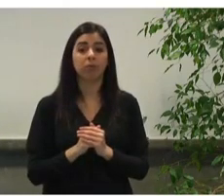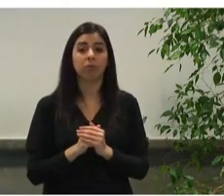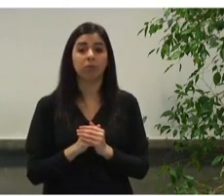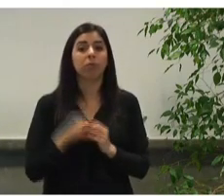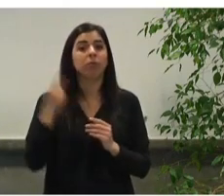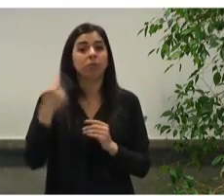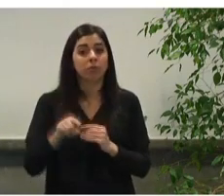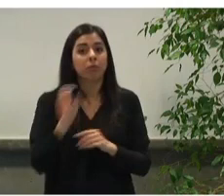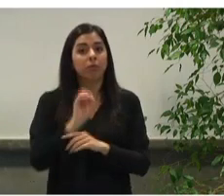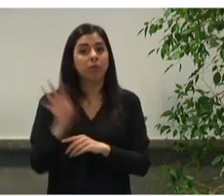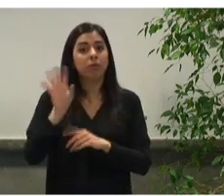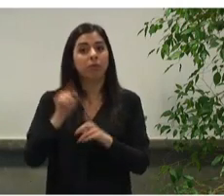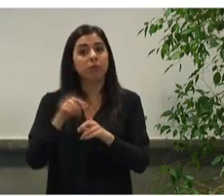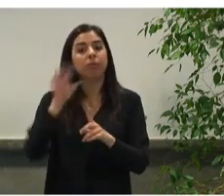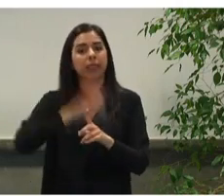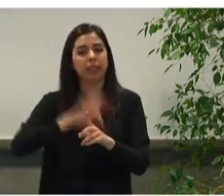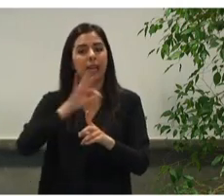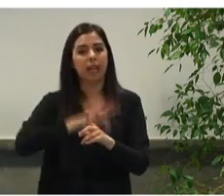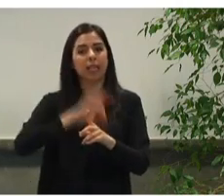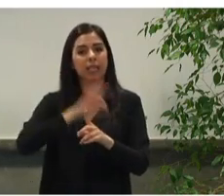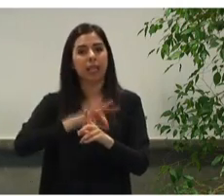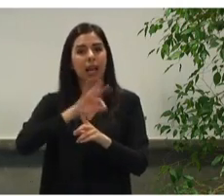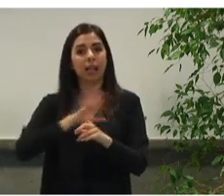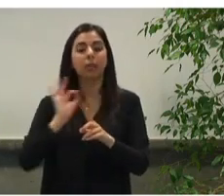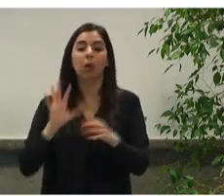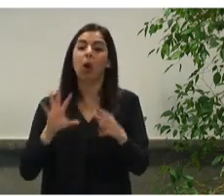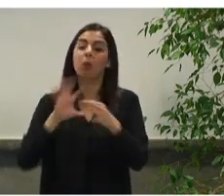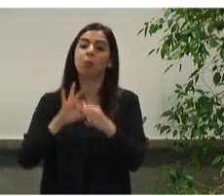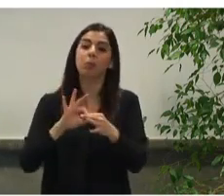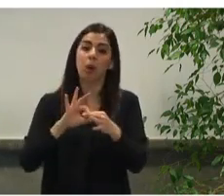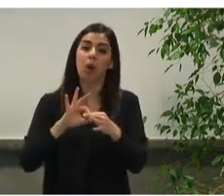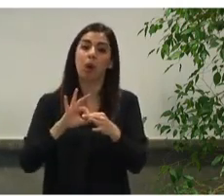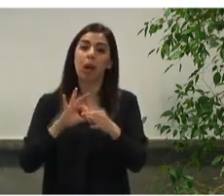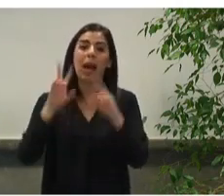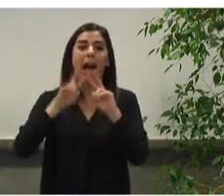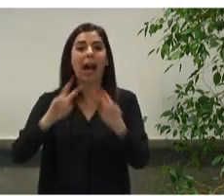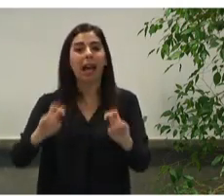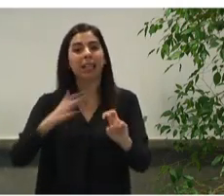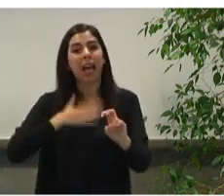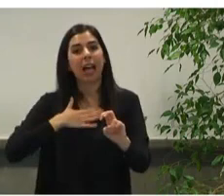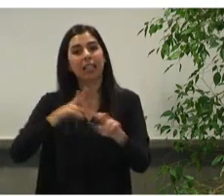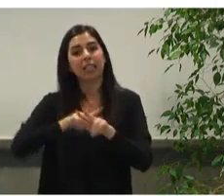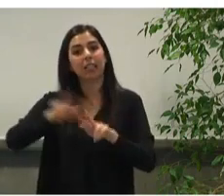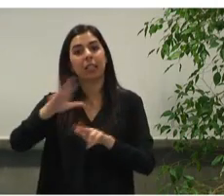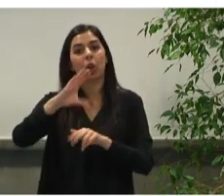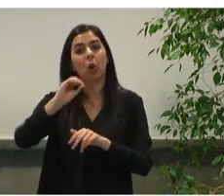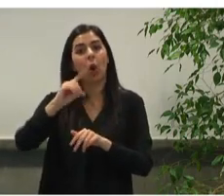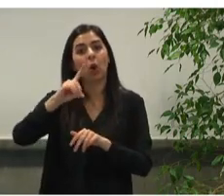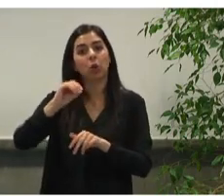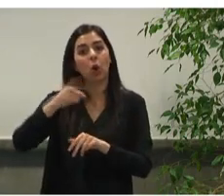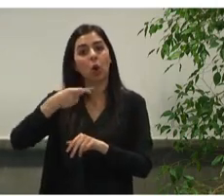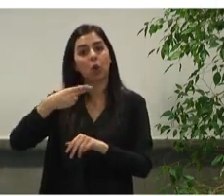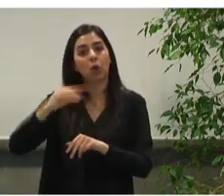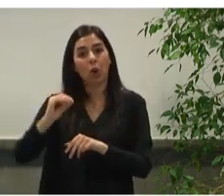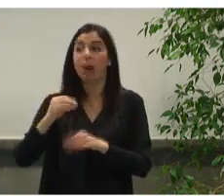che è una slide molto interessante perché riguarda l'analisi che abbiamo fatto a Codogno, e vedete a sinistra la